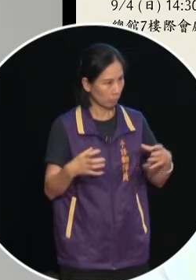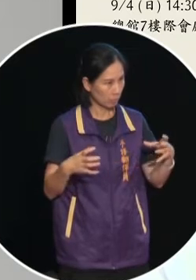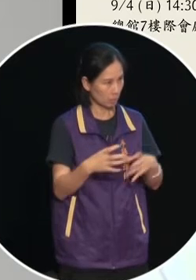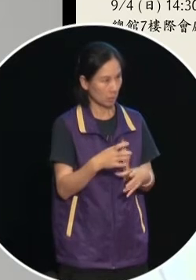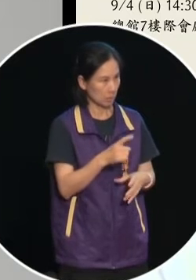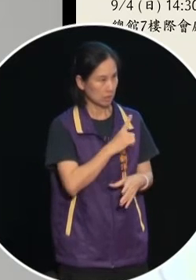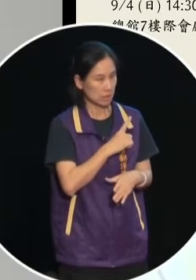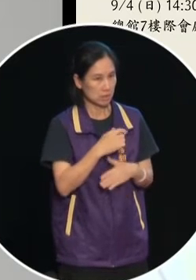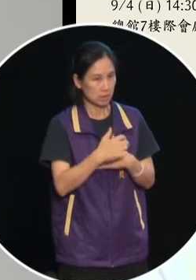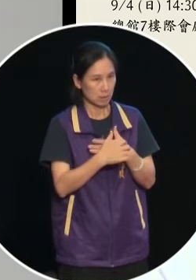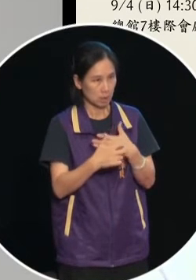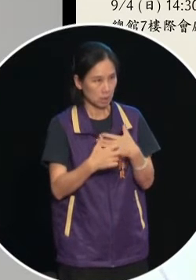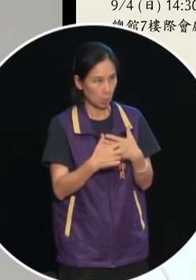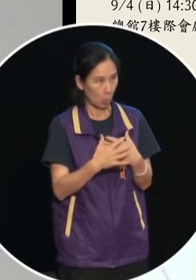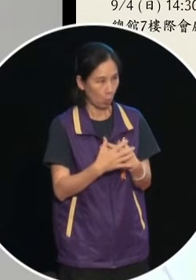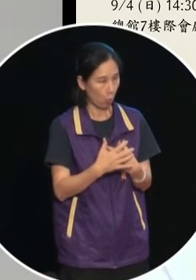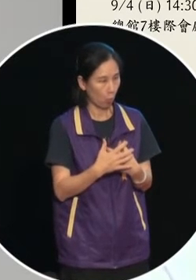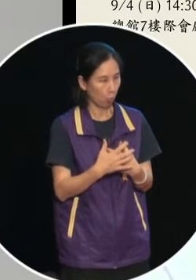卫权。